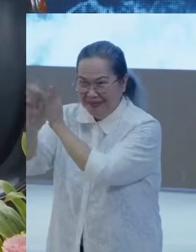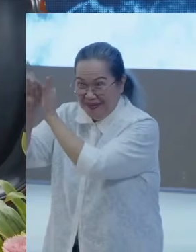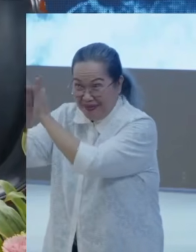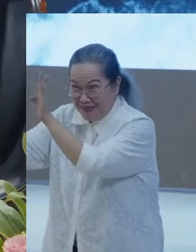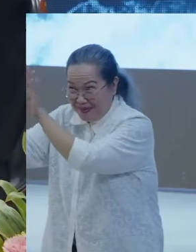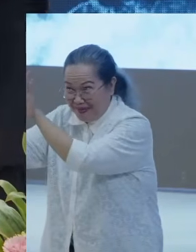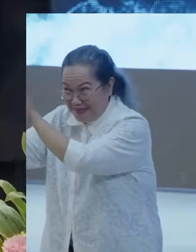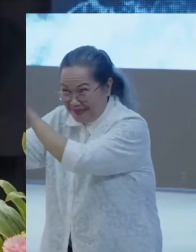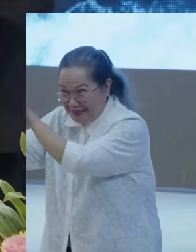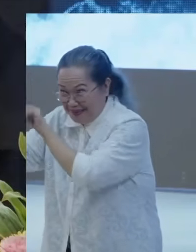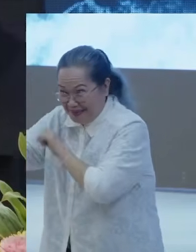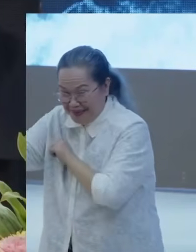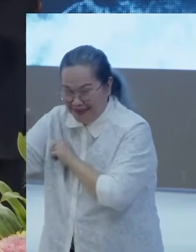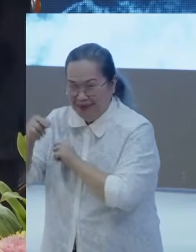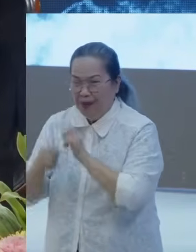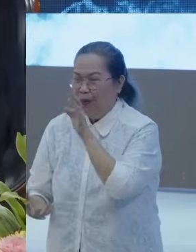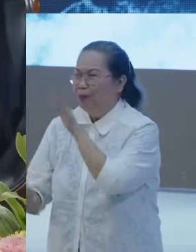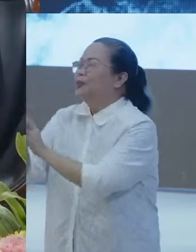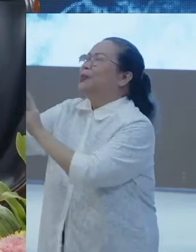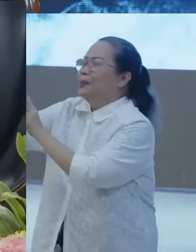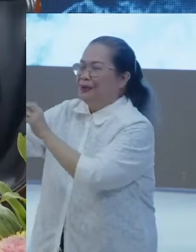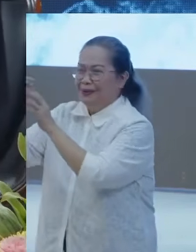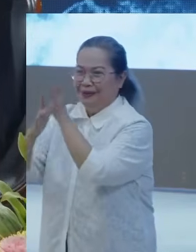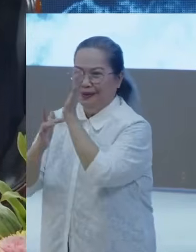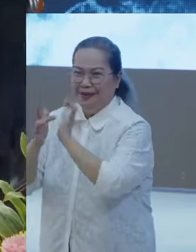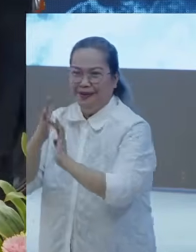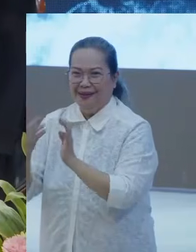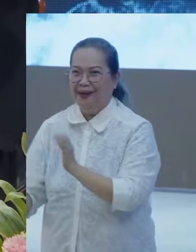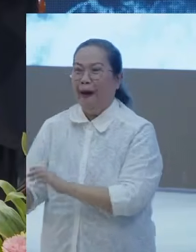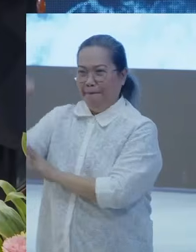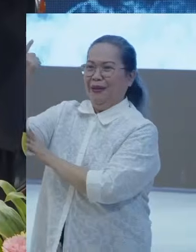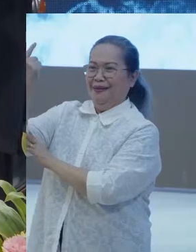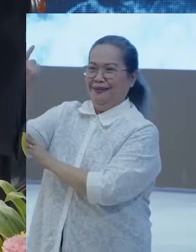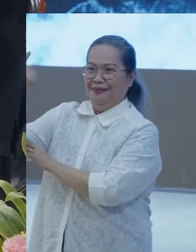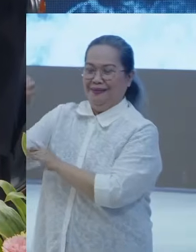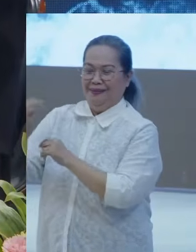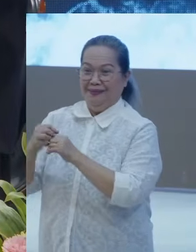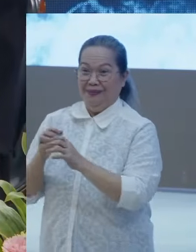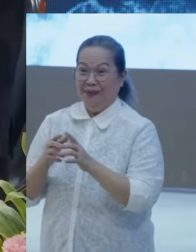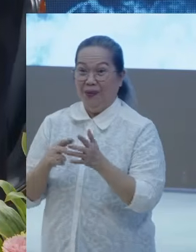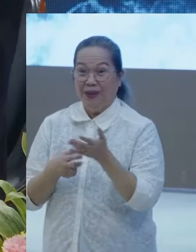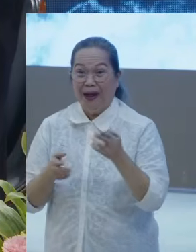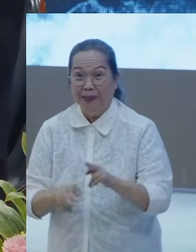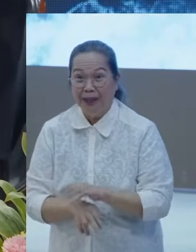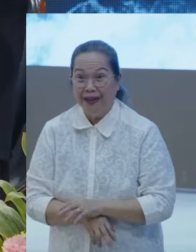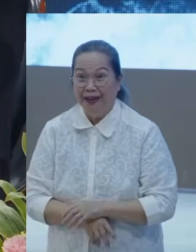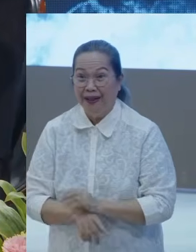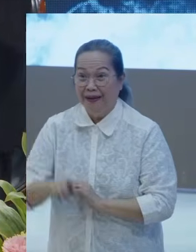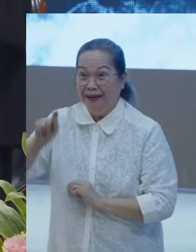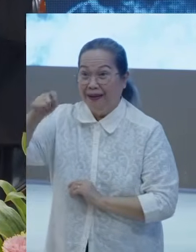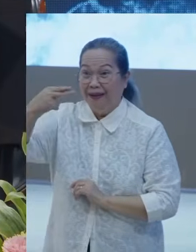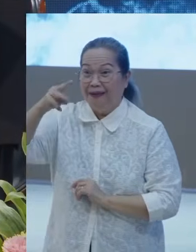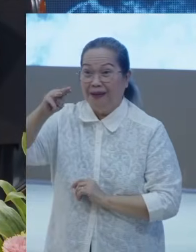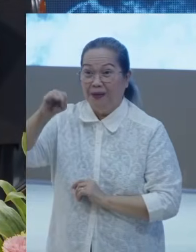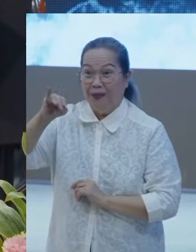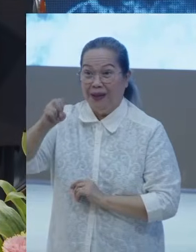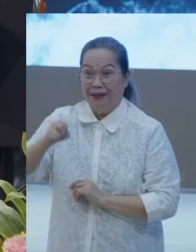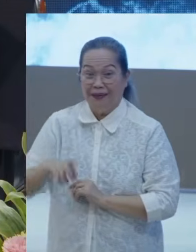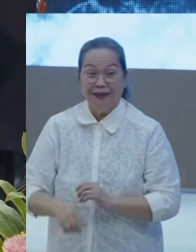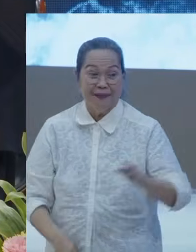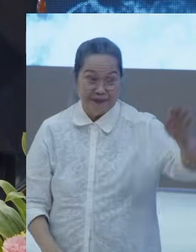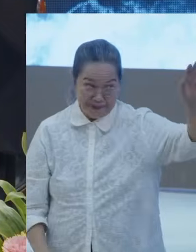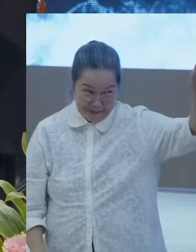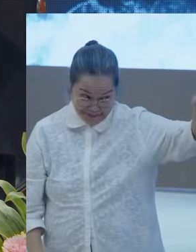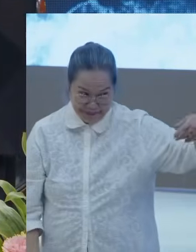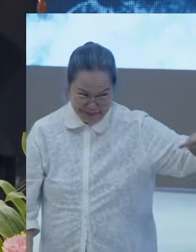sa pintuan. Tapos boom, biglang dumating ang ating Panginoon. Tapos sabi niya kay Thomas, pakiramdaman mo ang